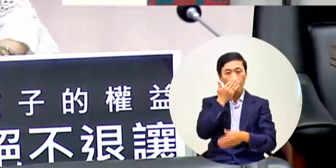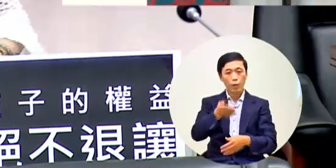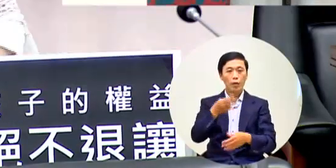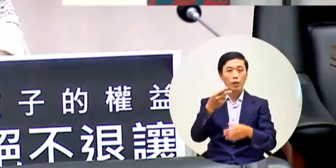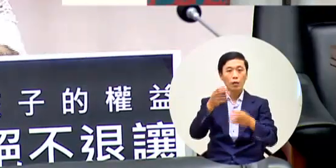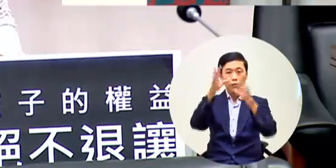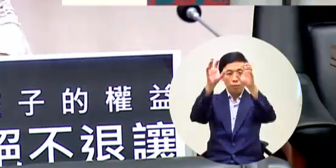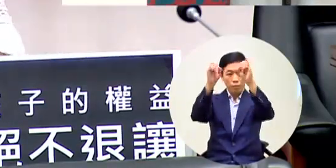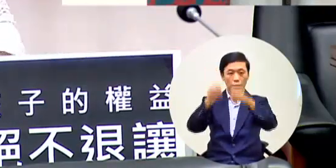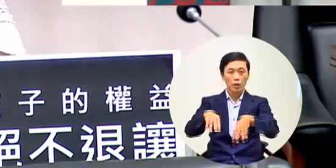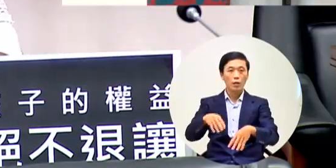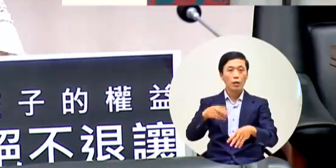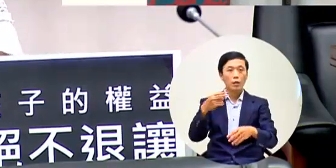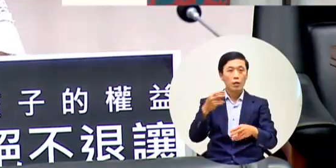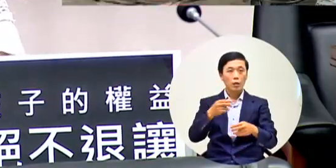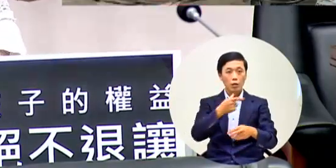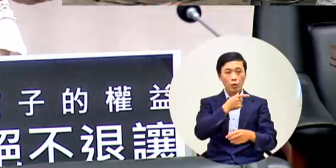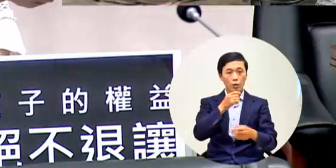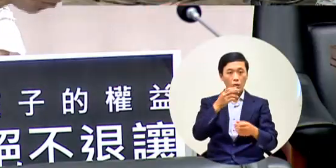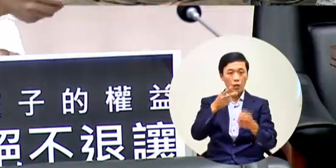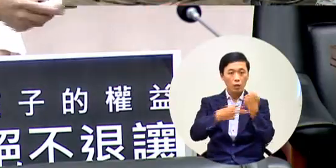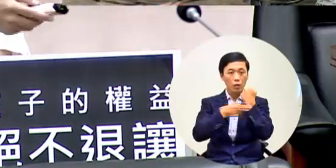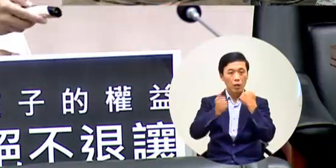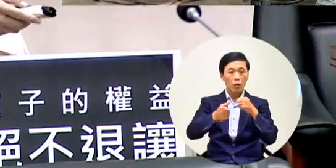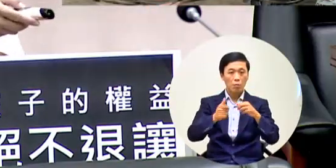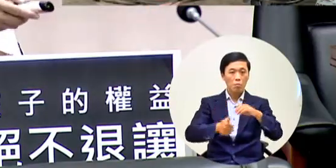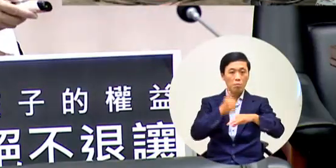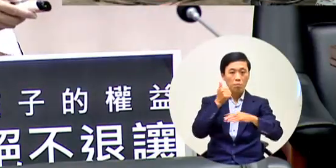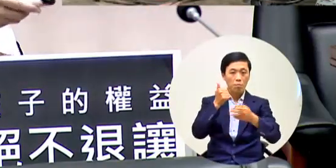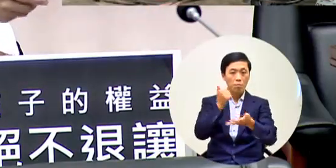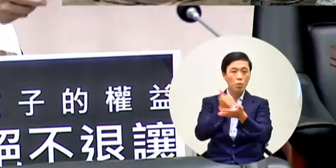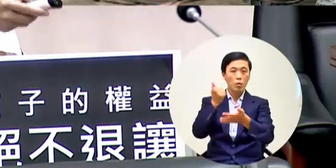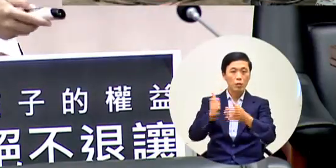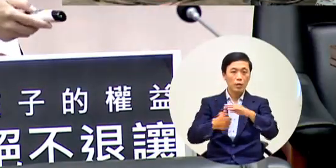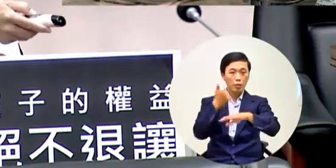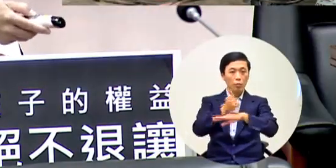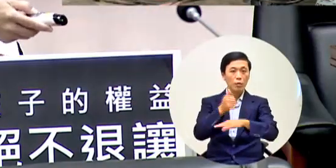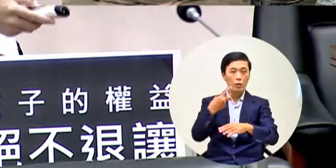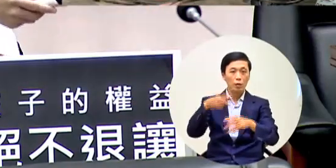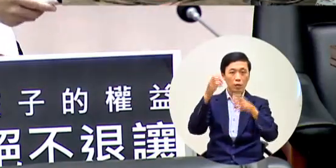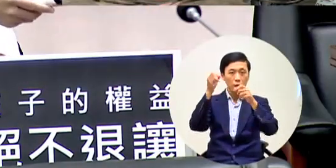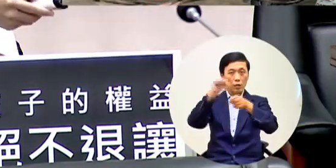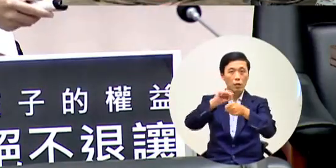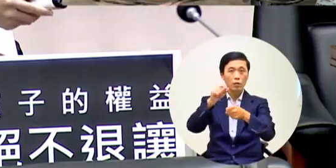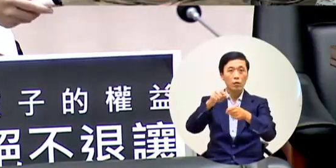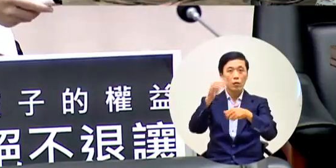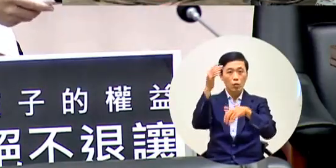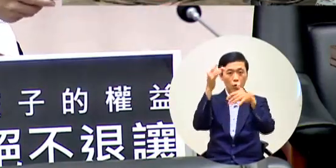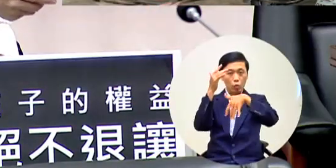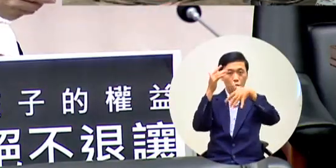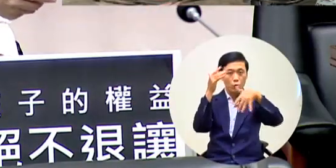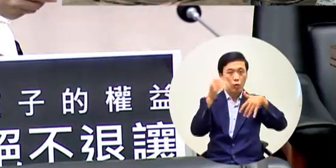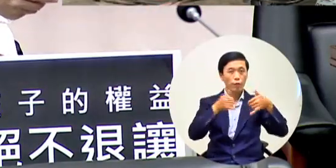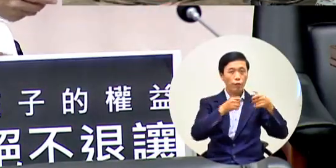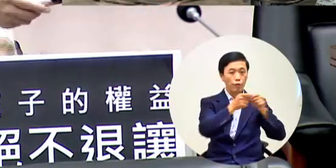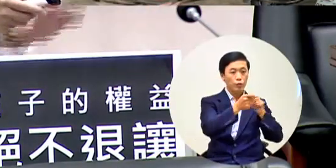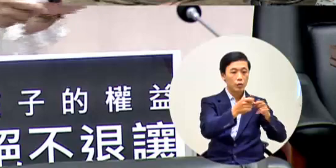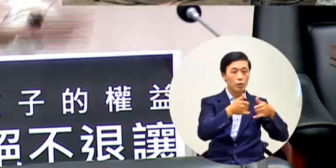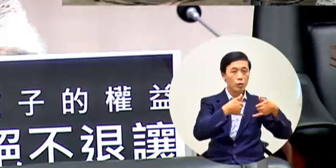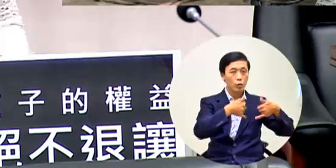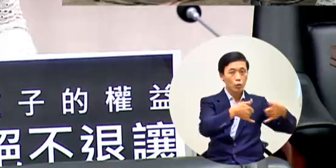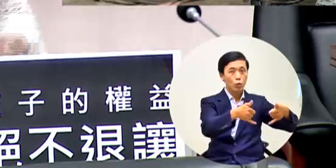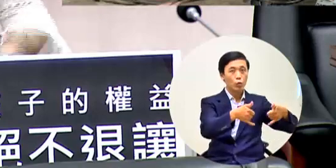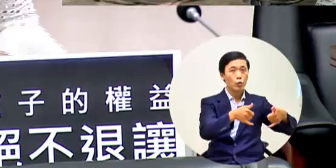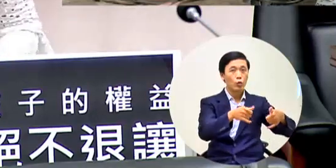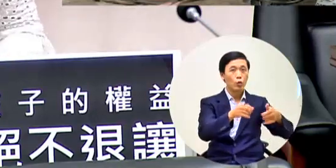哩？这就是我们的公共设施。然后你看还有一个更扯，这个老榕树旁边的路灯是用这样子的，然后用这样